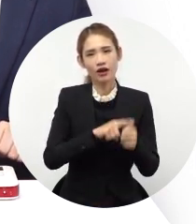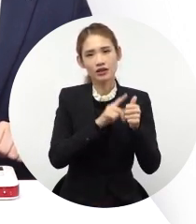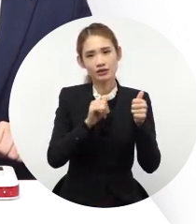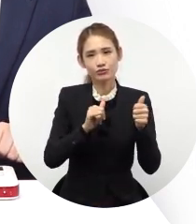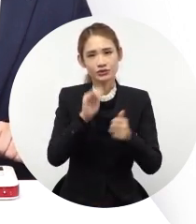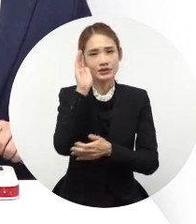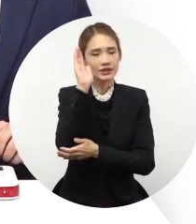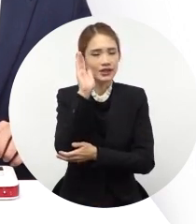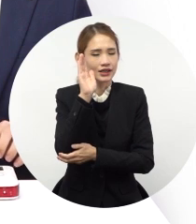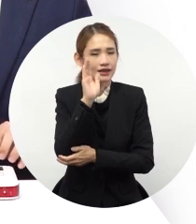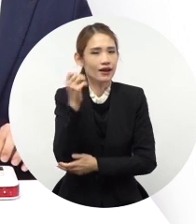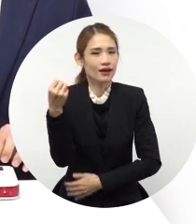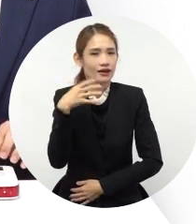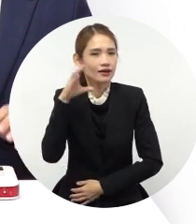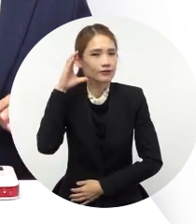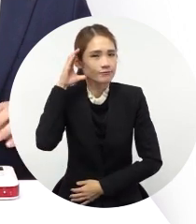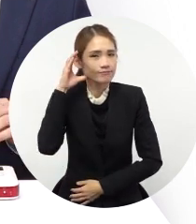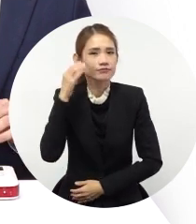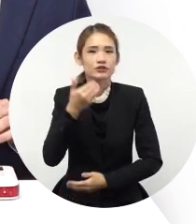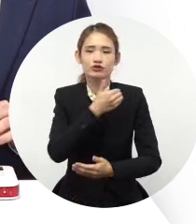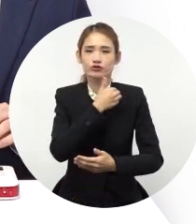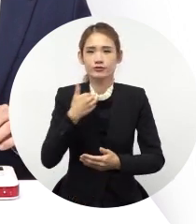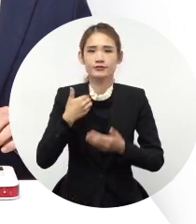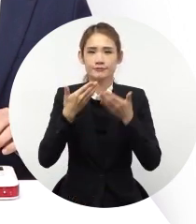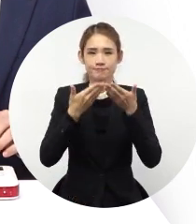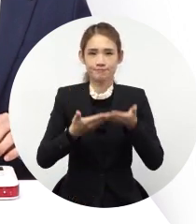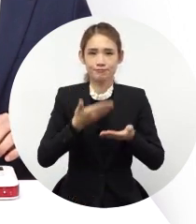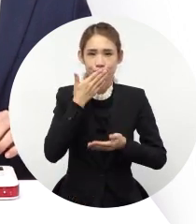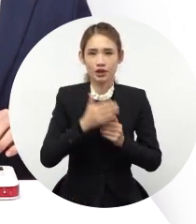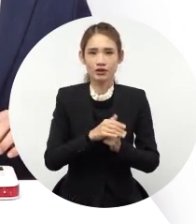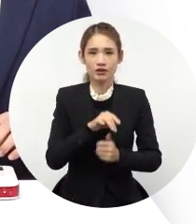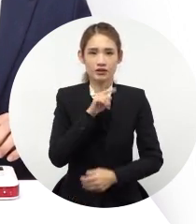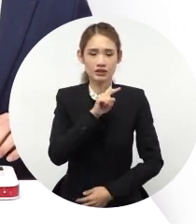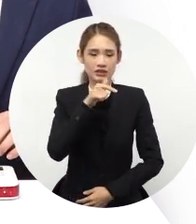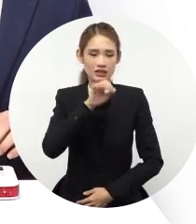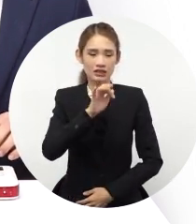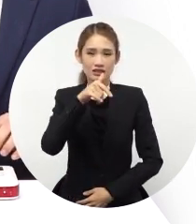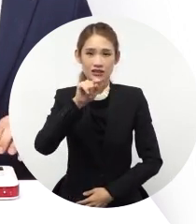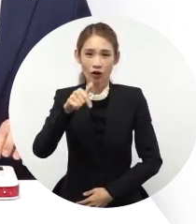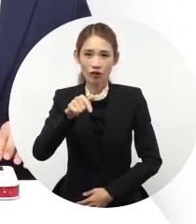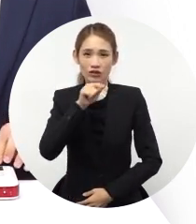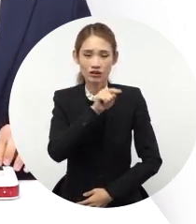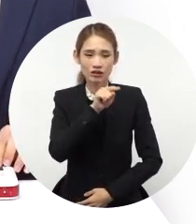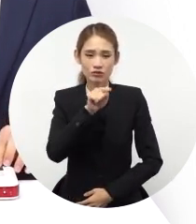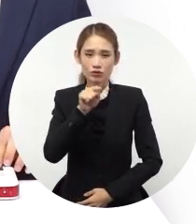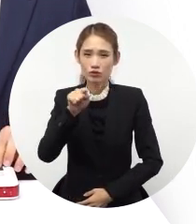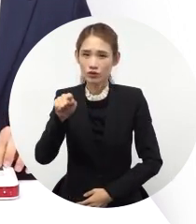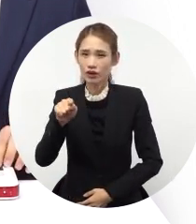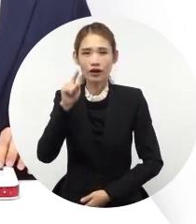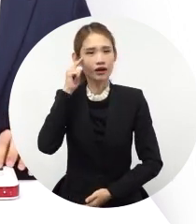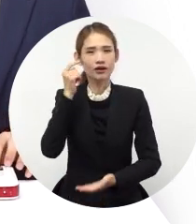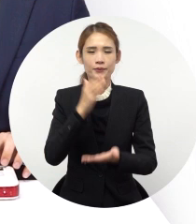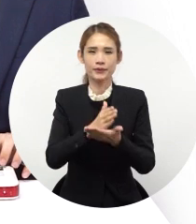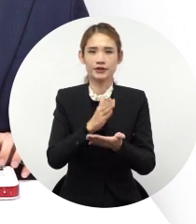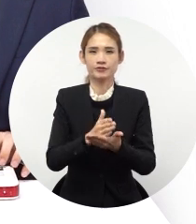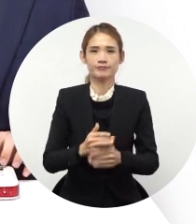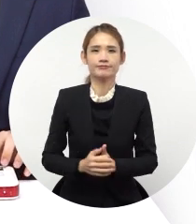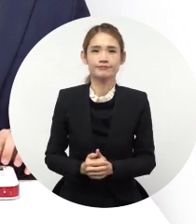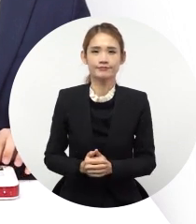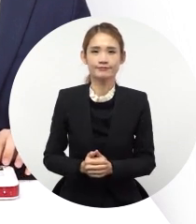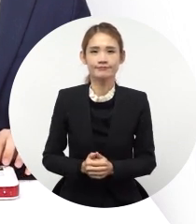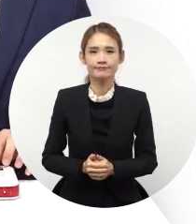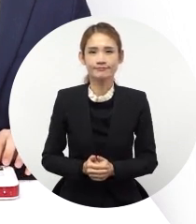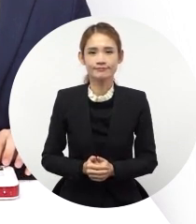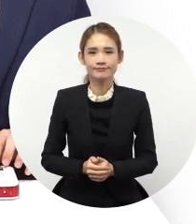이분이 이야기를 하시는구나 라고 충분히 알 수 있기 때문에 이것, 저것, 그것은 지양해야 합니다.